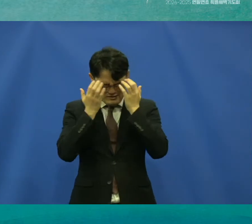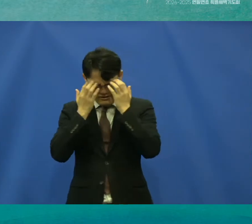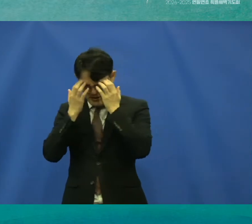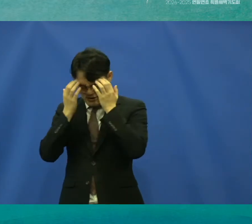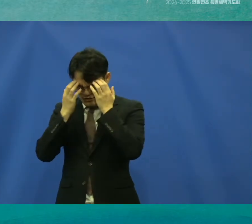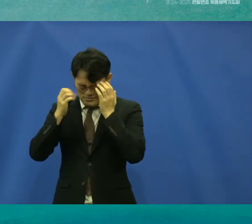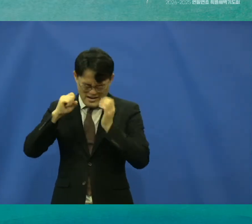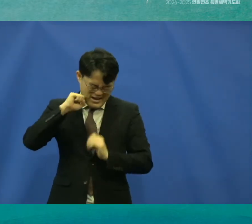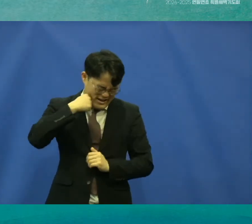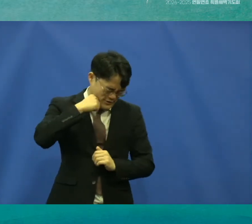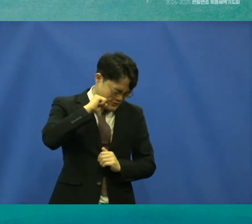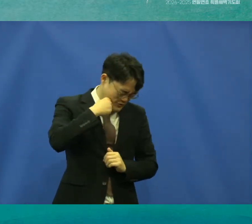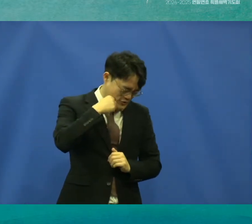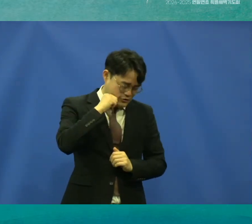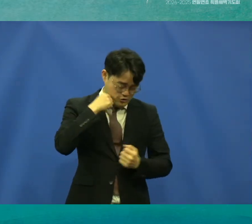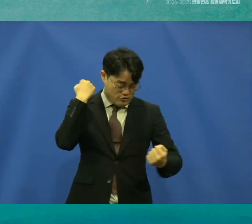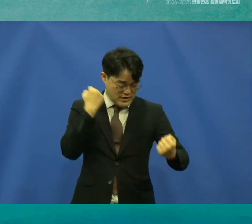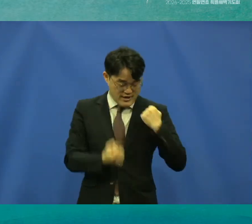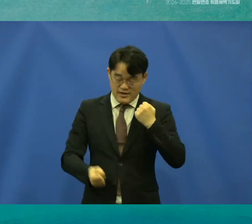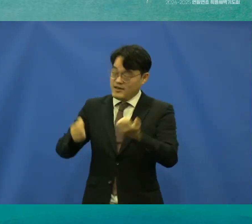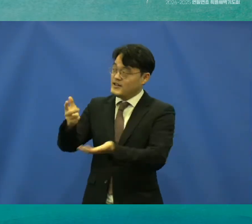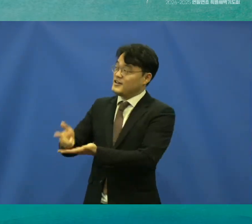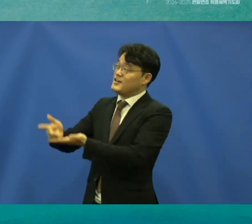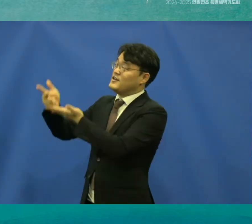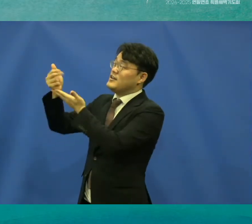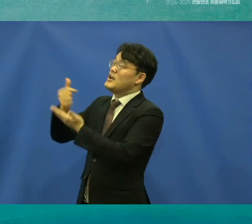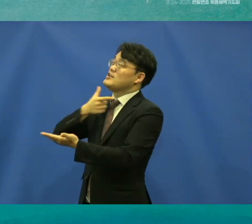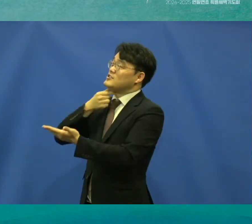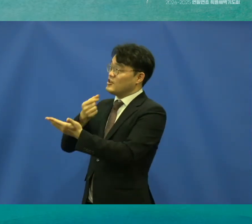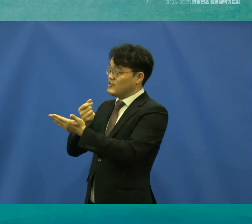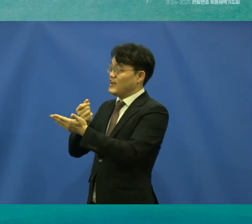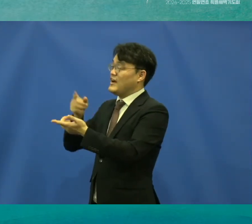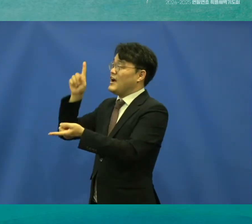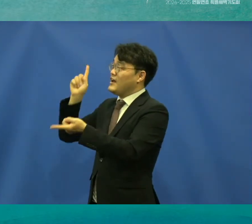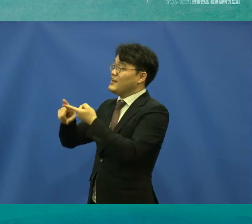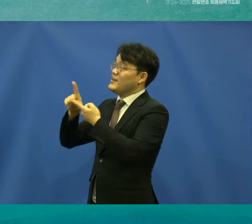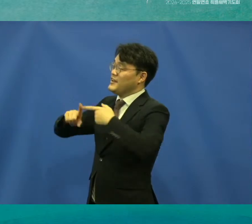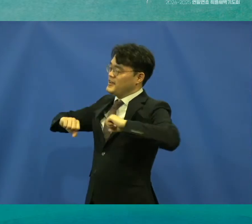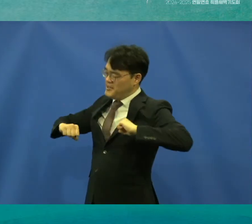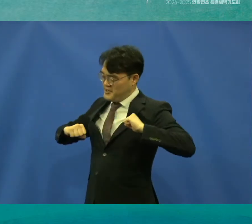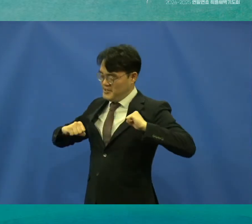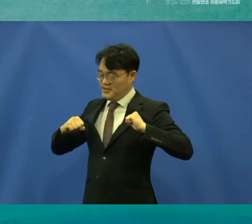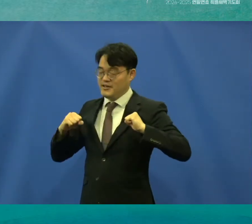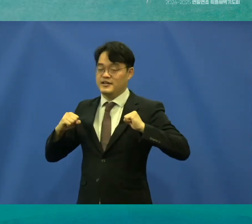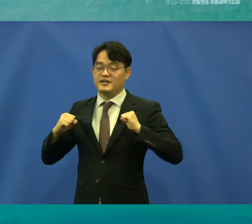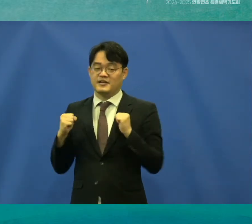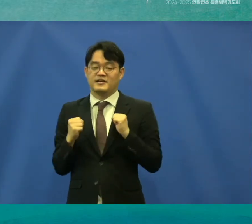어떤 어려움에도 주의 길을 선택하리.